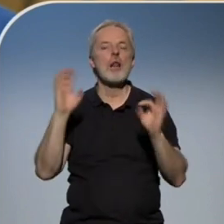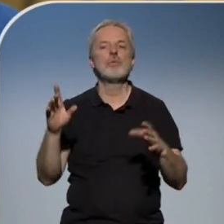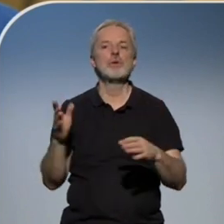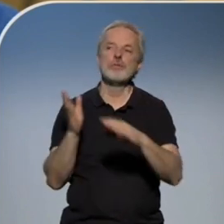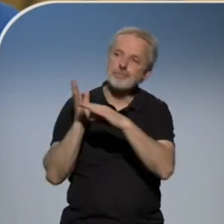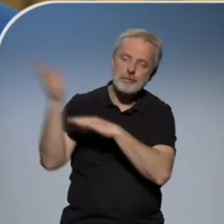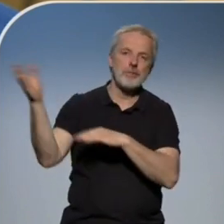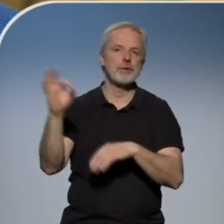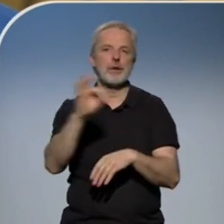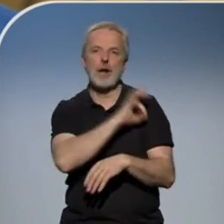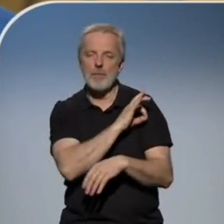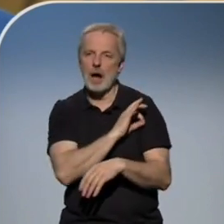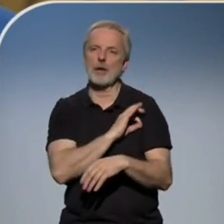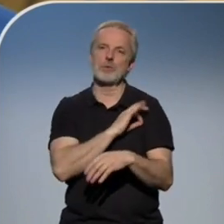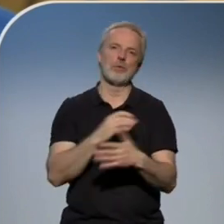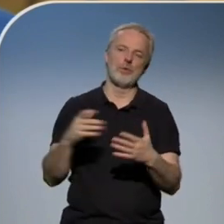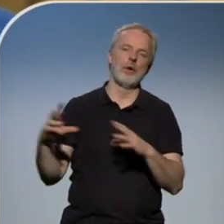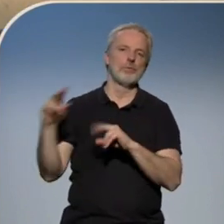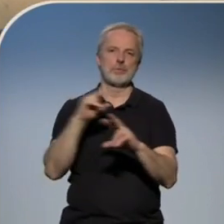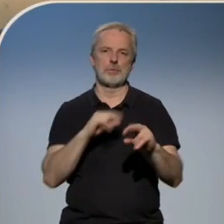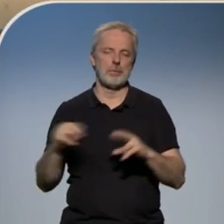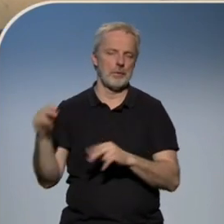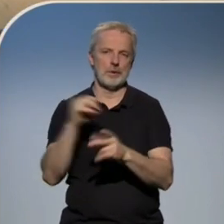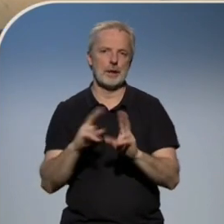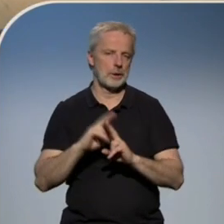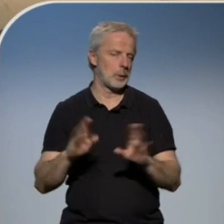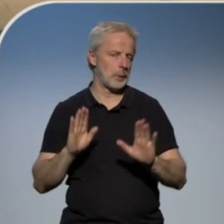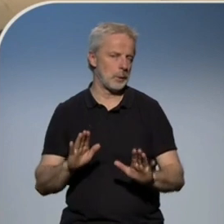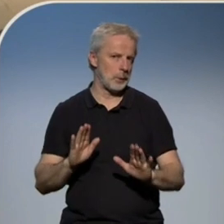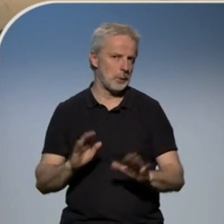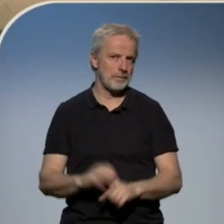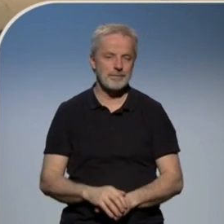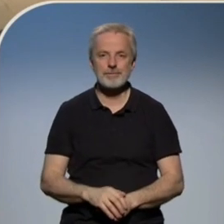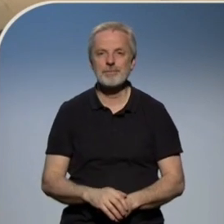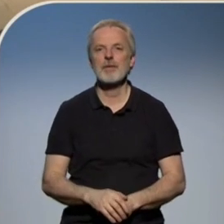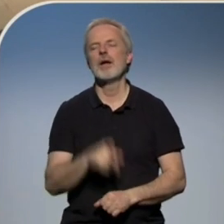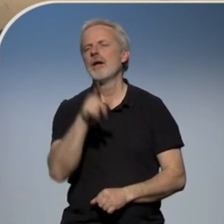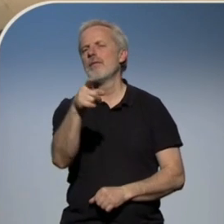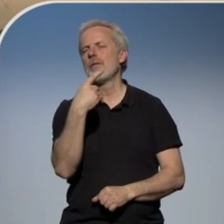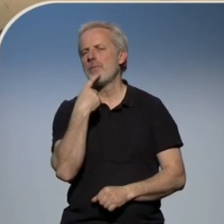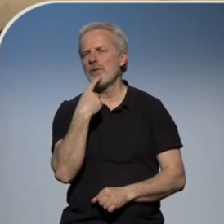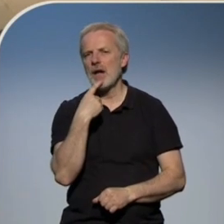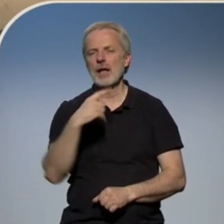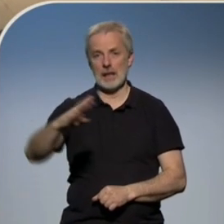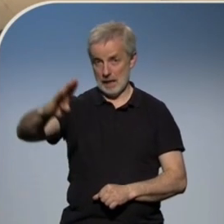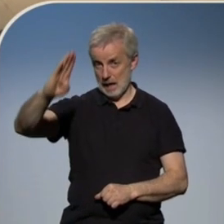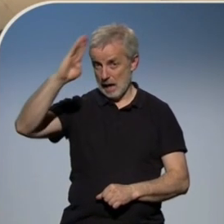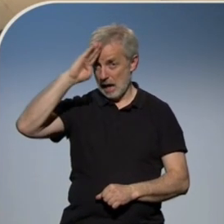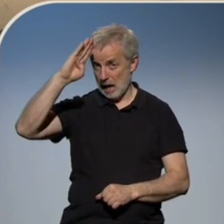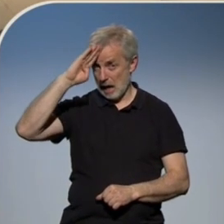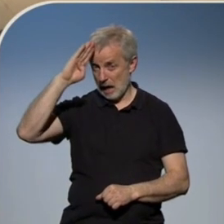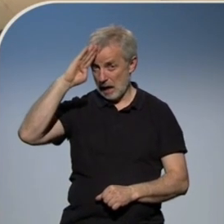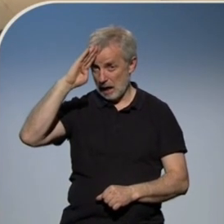si odventilovat, aby na to nebyla sama ta maminka, to je hodně důležité. Mm-hmm. Zmínil jste, že chlapci vlastně mají takové to